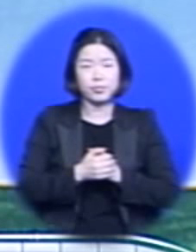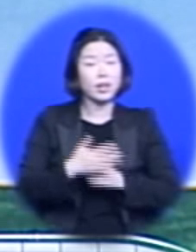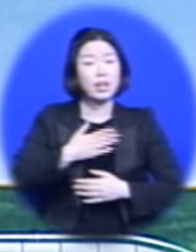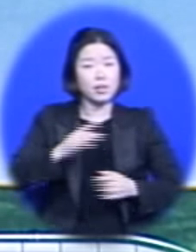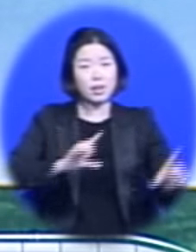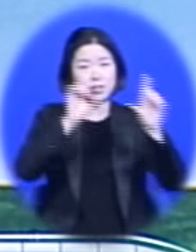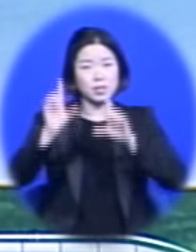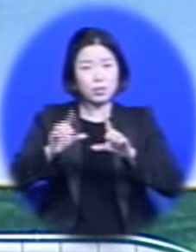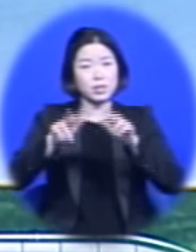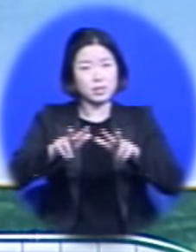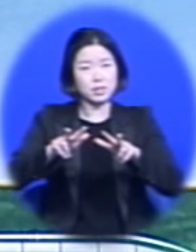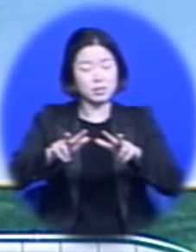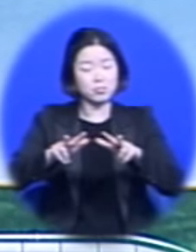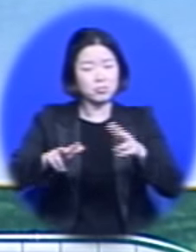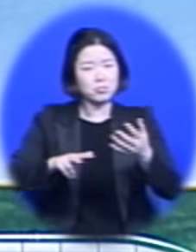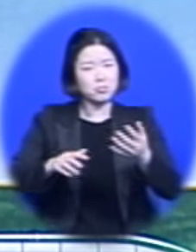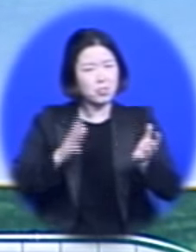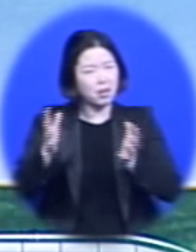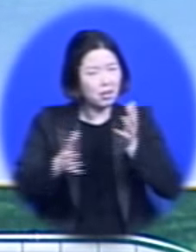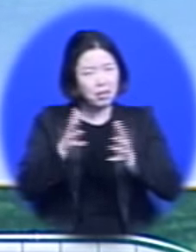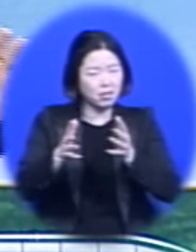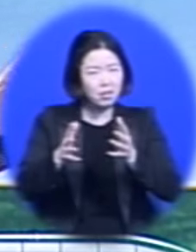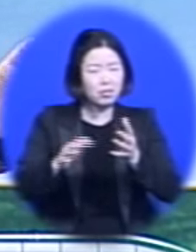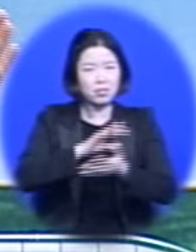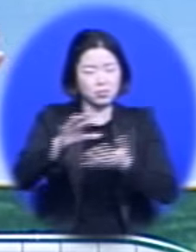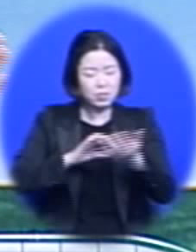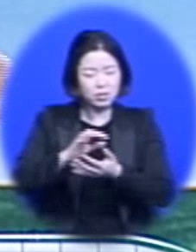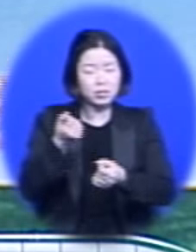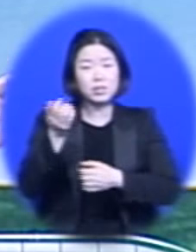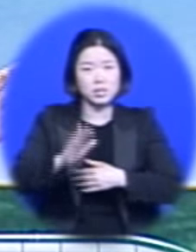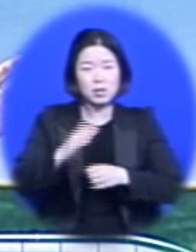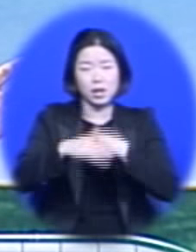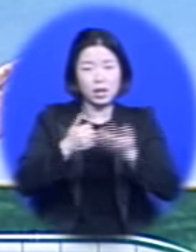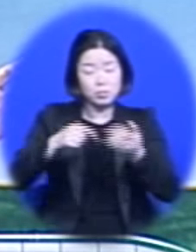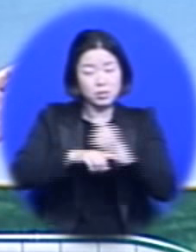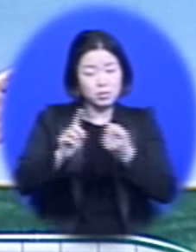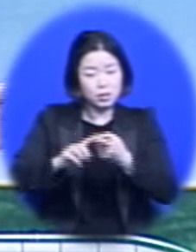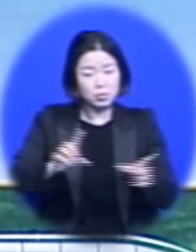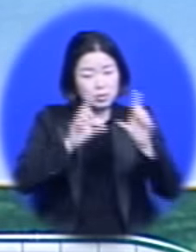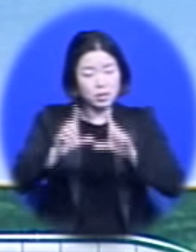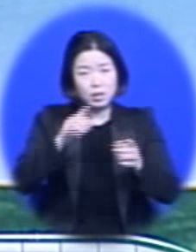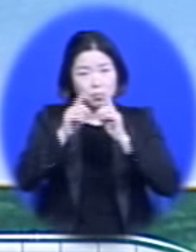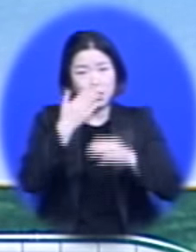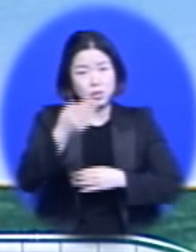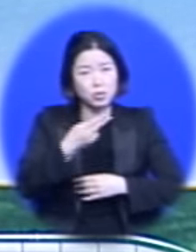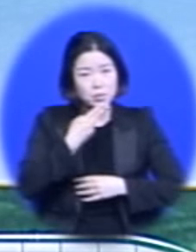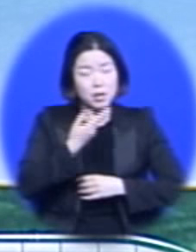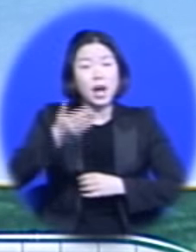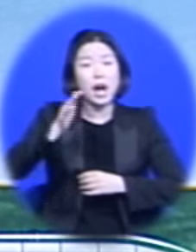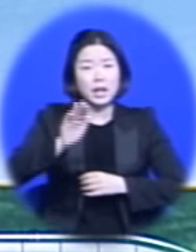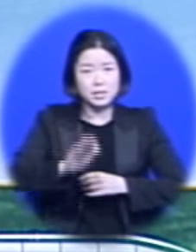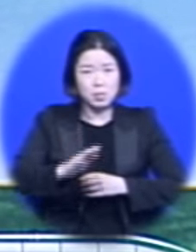내 생활은 지금 좀 엉망이야. 하나님 기뻐하는 뜻대로 산다고 말할 수는 없어. 그러나 지금 내